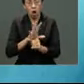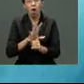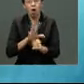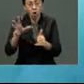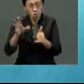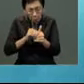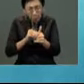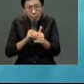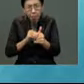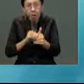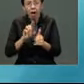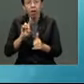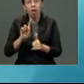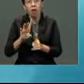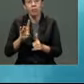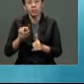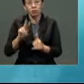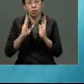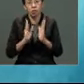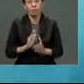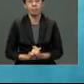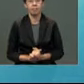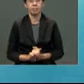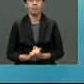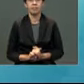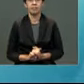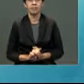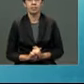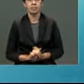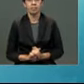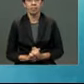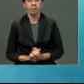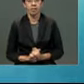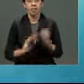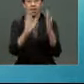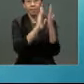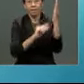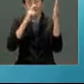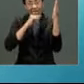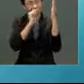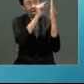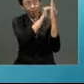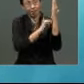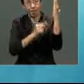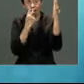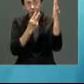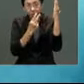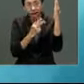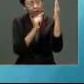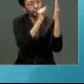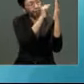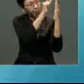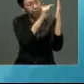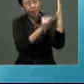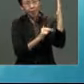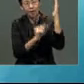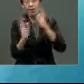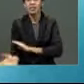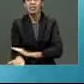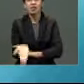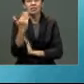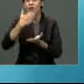ได้182รายแล้วนะครับแล้วก็มีแผนที่ประเทศไทยที่อยากให้ดูนี่ครับก็เอาอย่างเงี้ยฮะทุกเช้าม